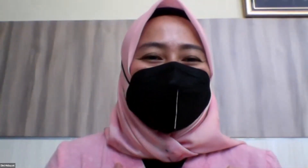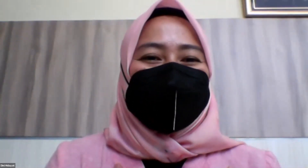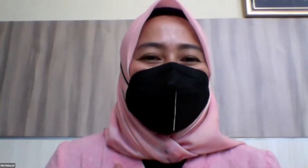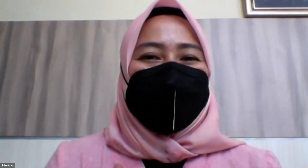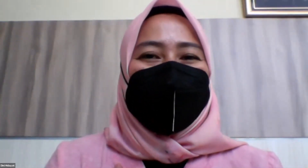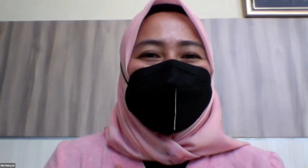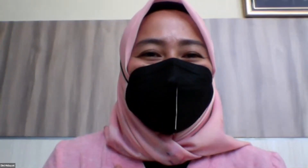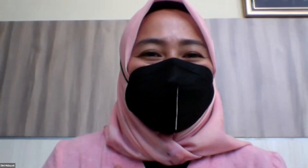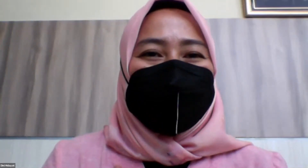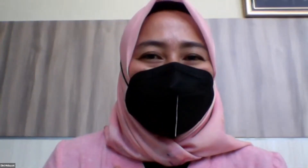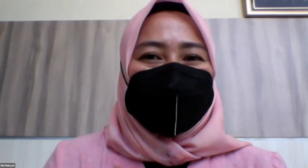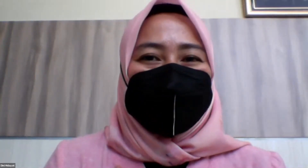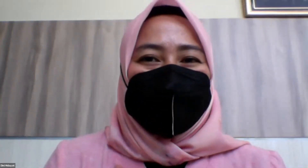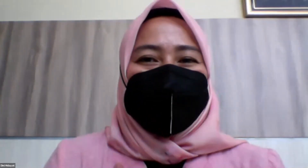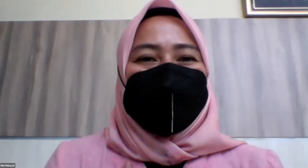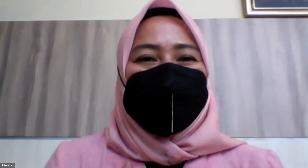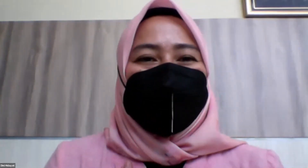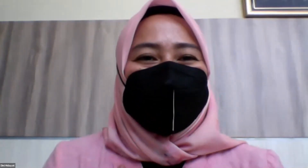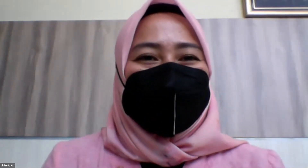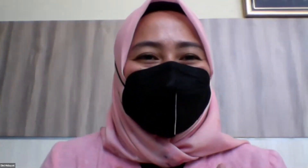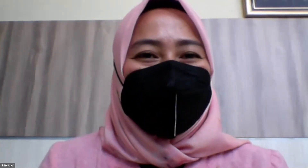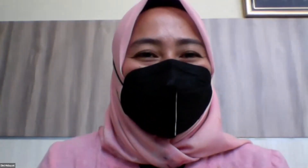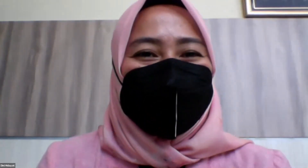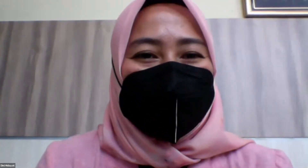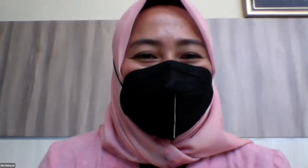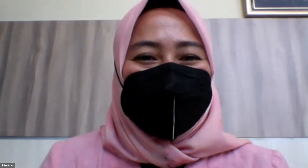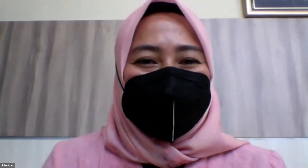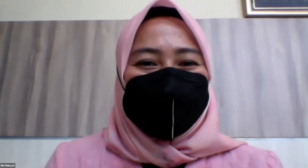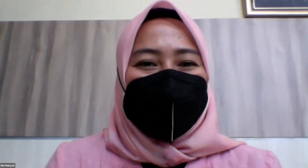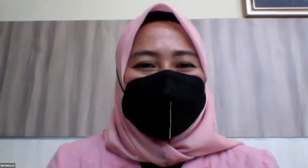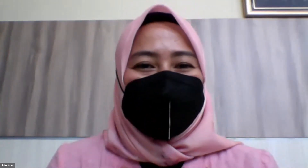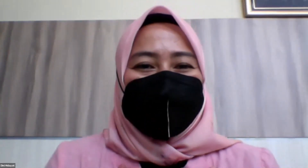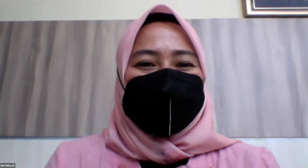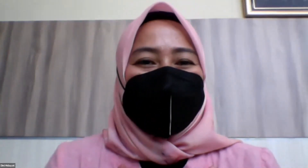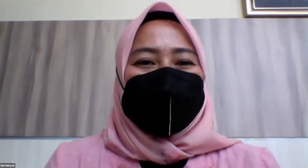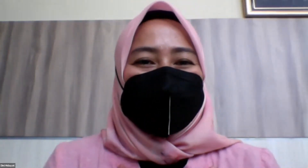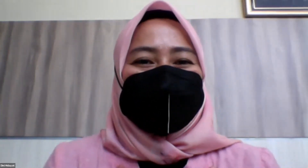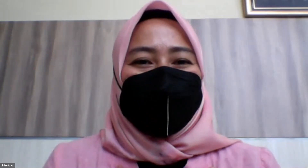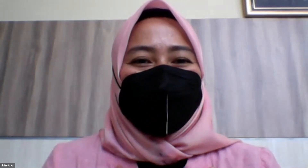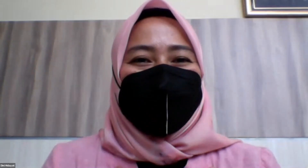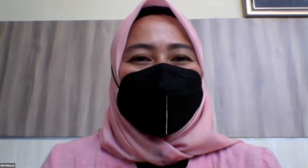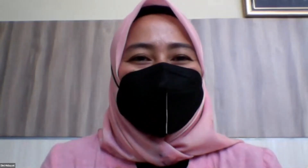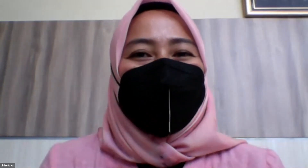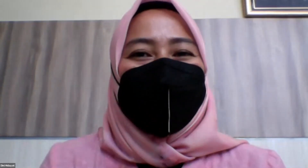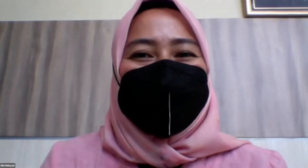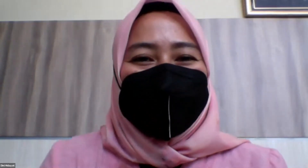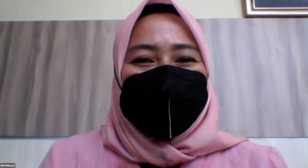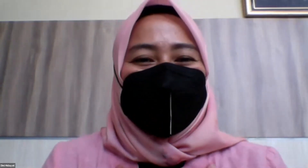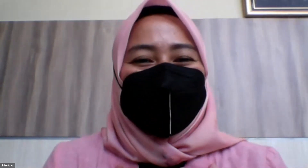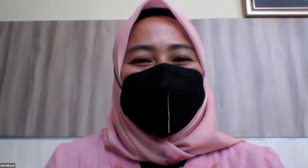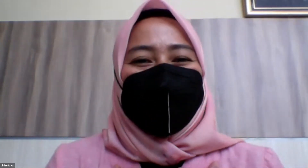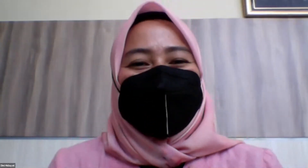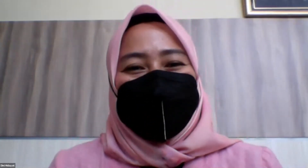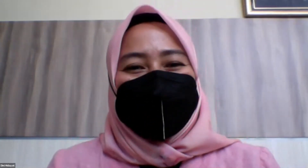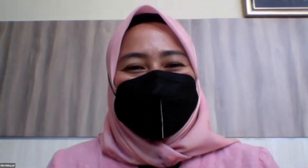tenaga kesehatan, apalagi di Puskesmas yang bidannya cuma segitu-gitunya gitu ya, jumlahnya terbatas. Kalau pada kena COVID,